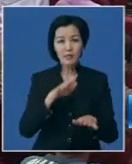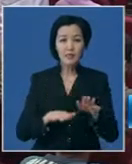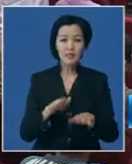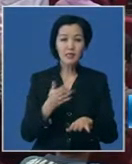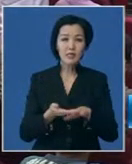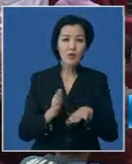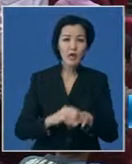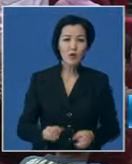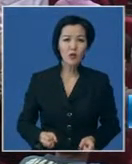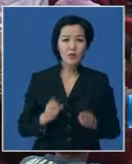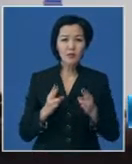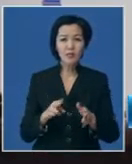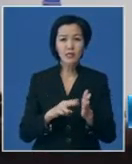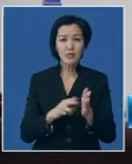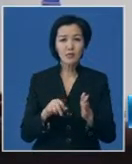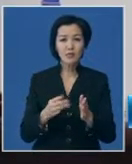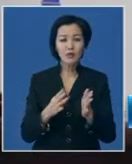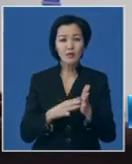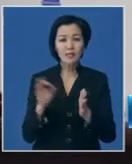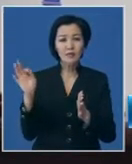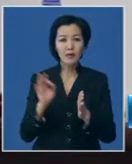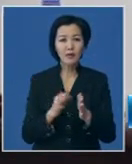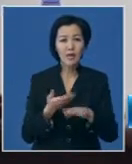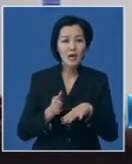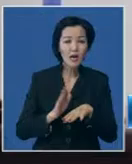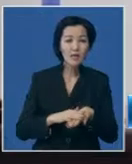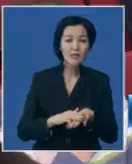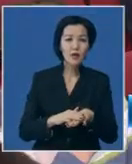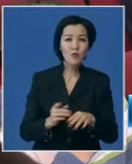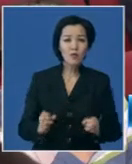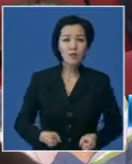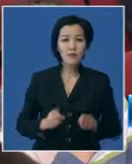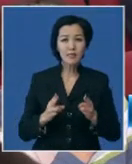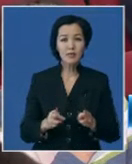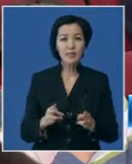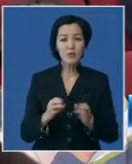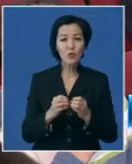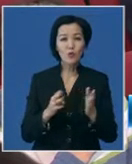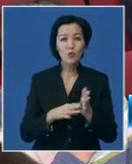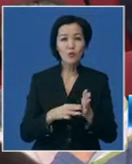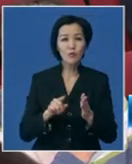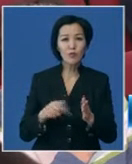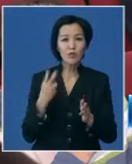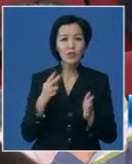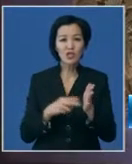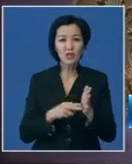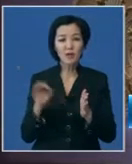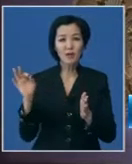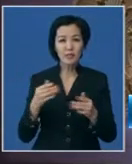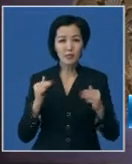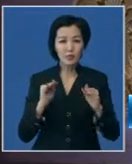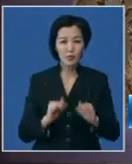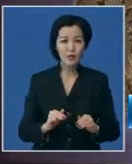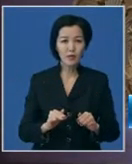ауыр қылмыстар саны 7.8%-ға, аса ауыр қылмыстар саны 19.7%-ға төмендеген. Сонымен қатар адам